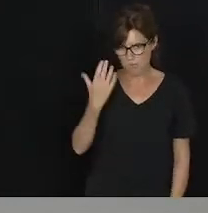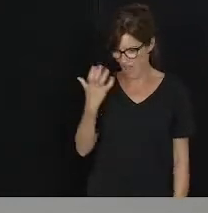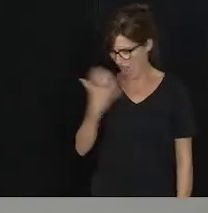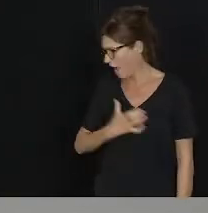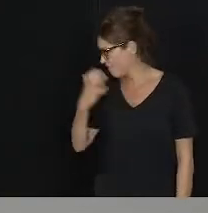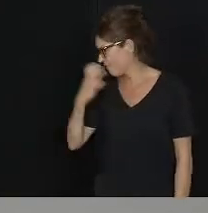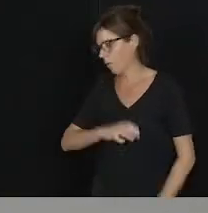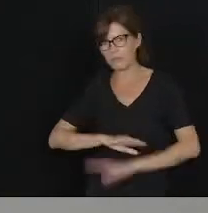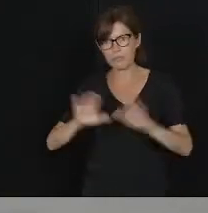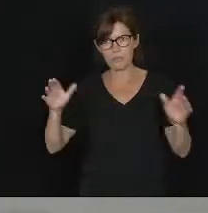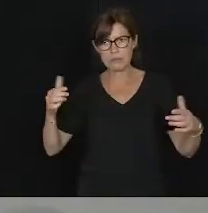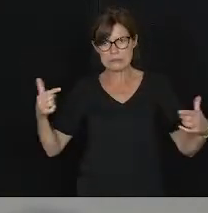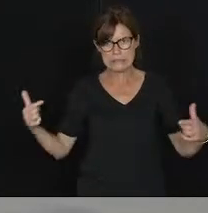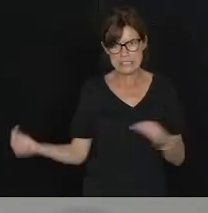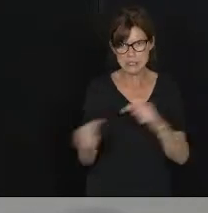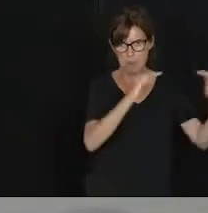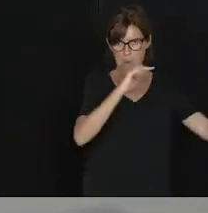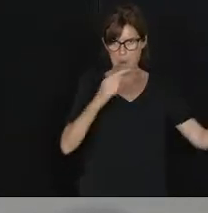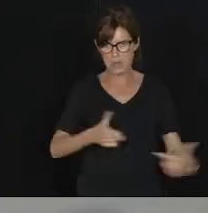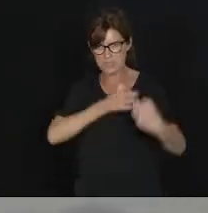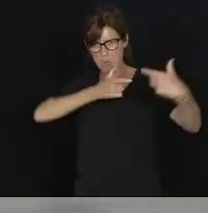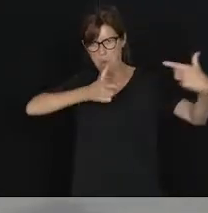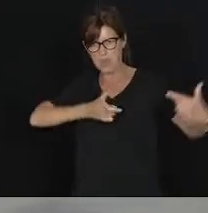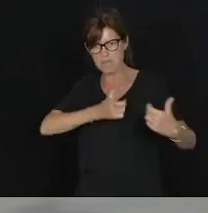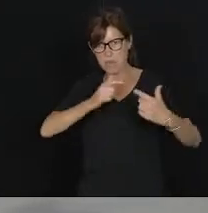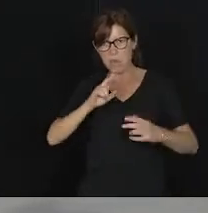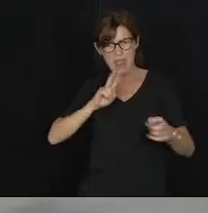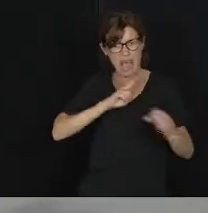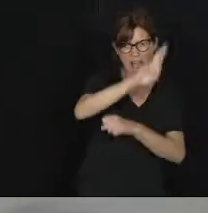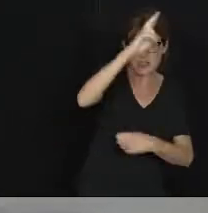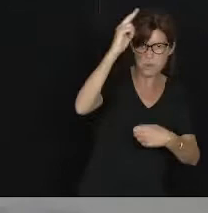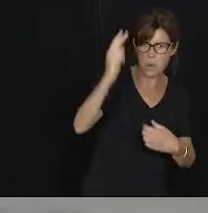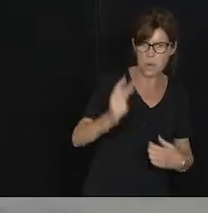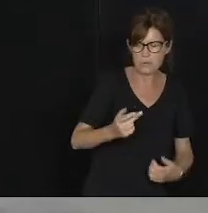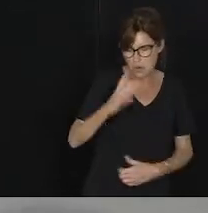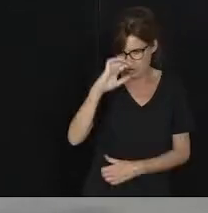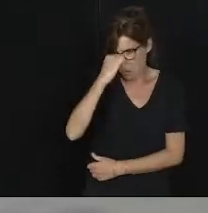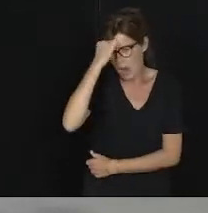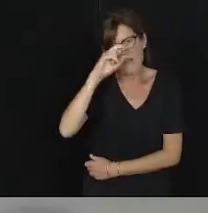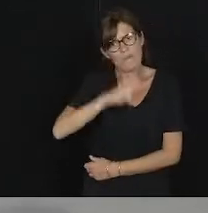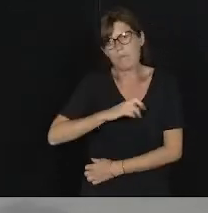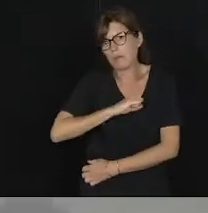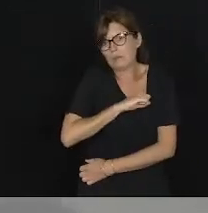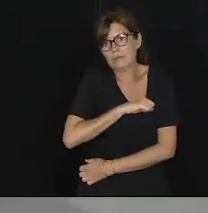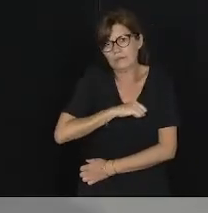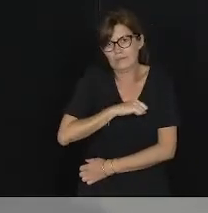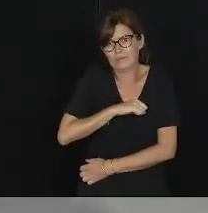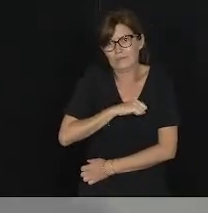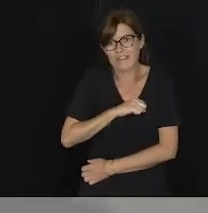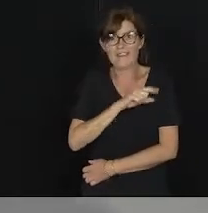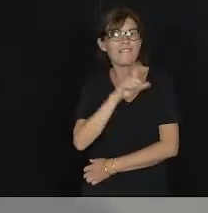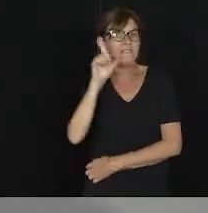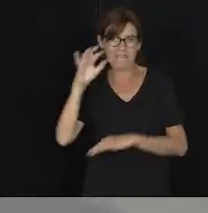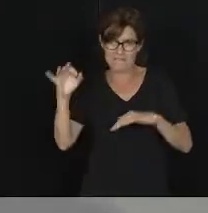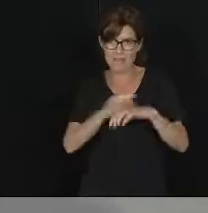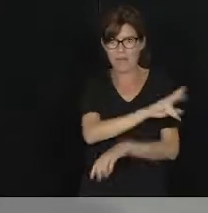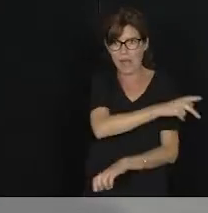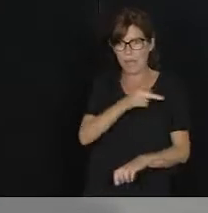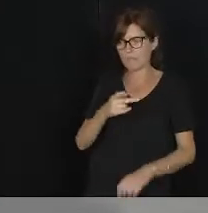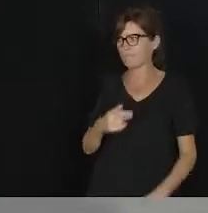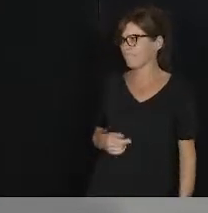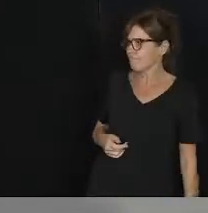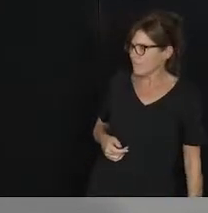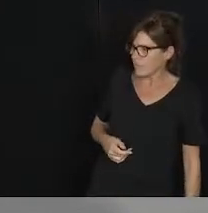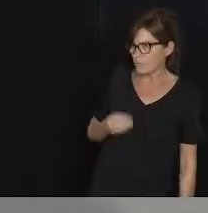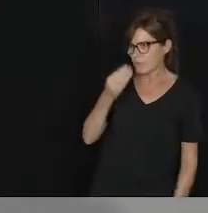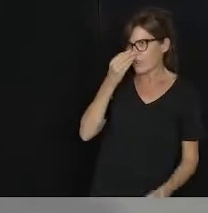Il regrette les disputes, les gros mots et souvent les boutades. Et Émilie-Louise, elle, remarque, elle écrit à son mari « Il me semble que j'ai trop peu